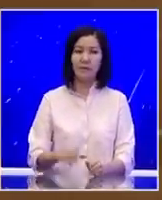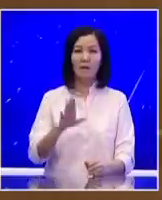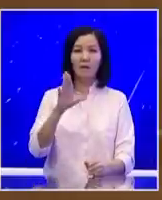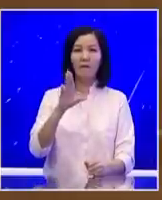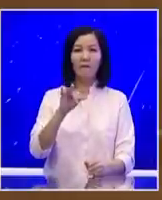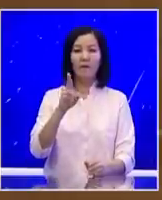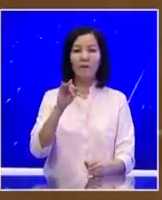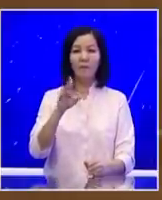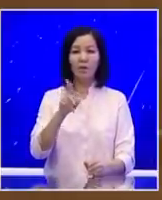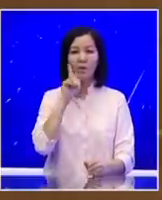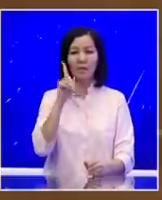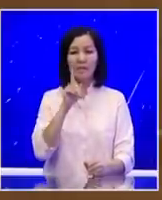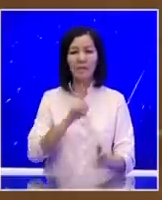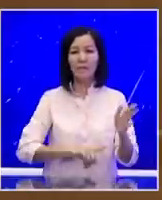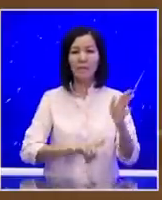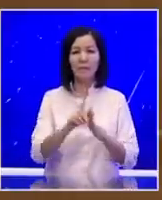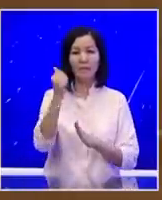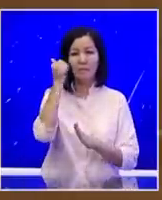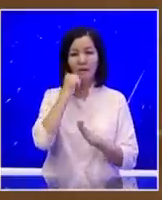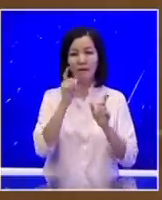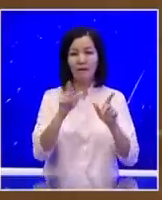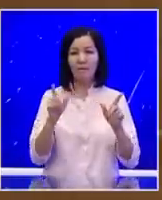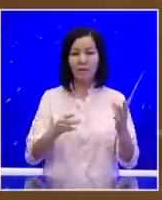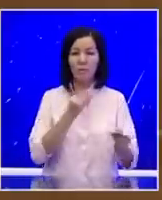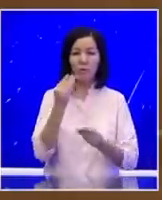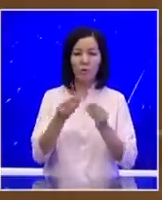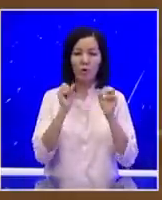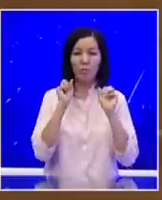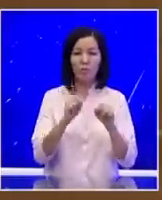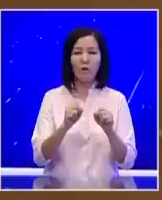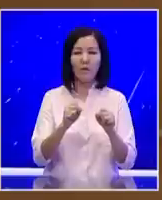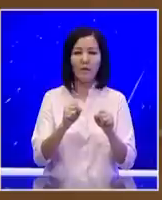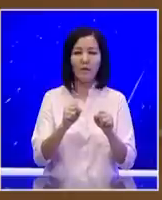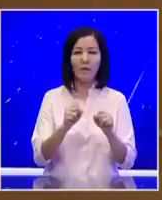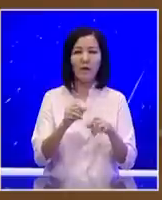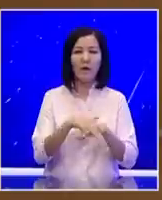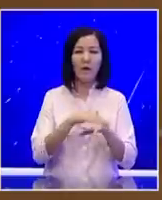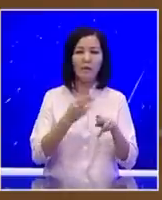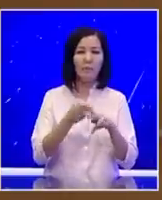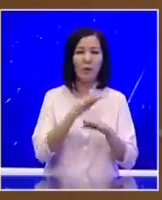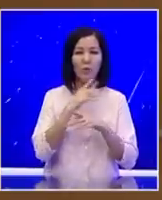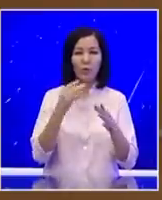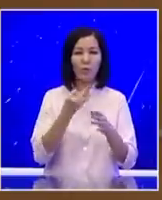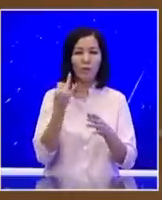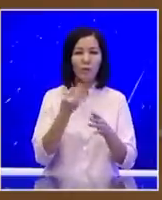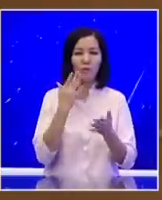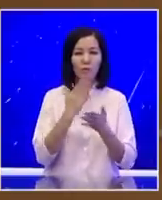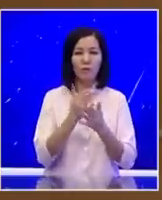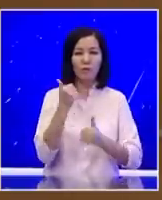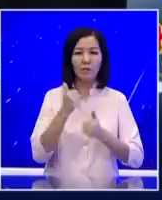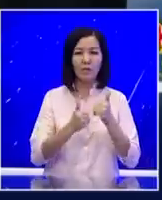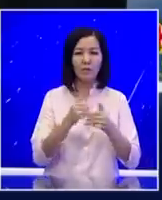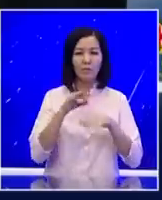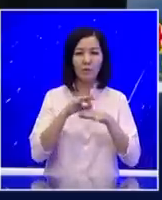Киберспортпен жастардан бастап қарт адамдарға дейін ойнай алады. Облыста осы спортқа бейім тұрғындар жетерлік. Тек оларды жарыс өткізіп, іріктеп алуымыз